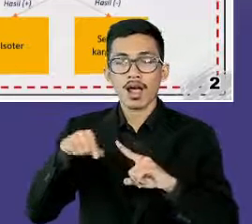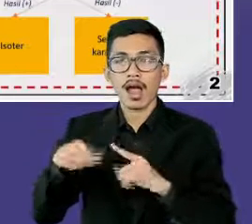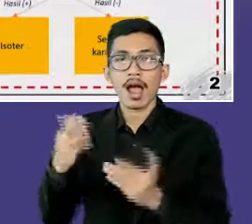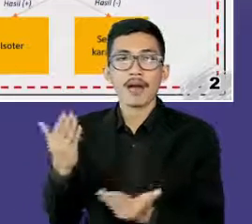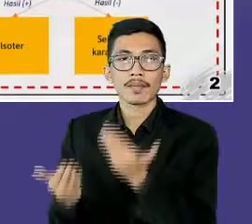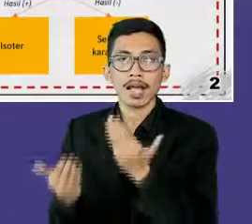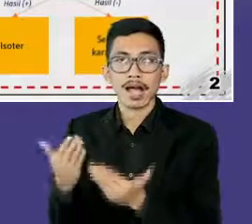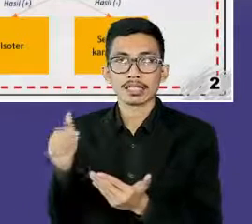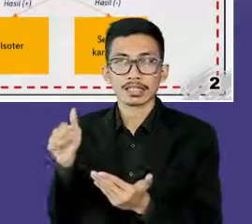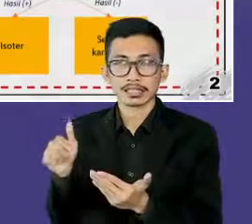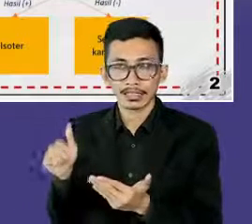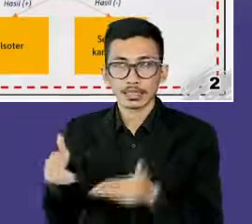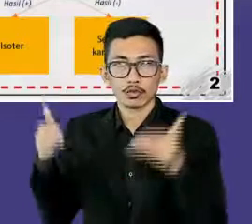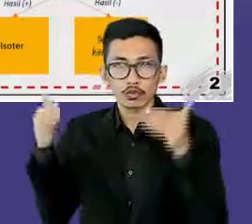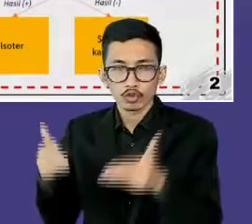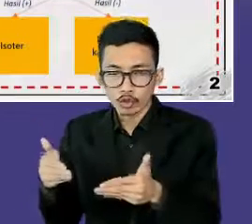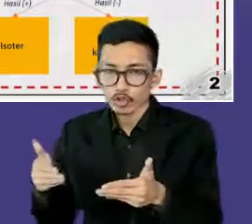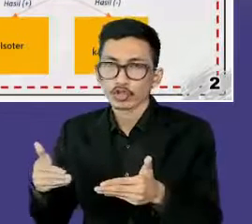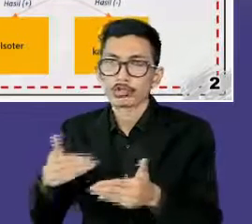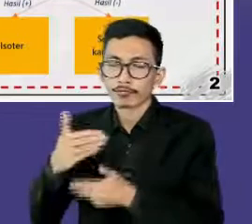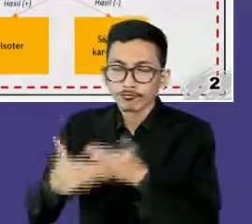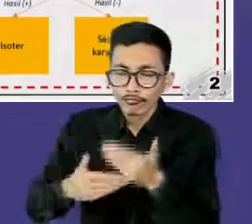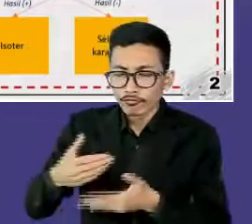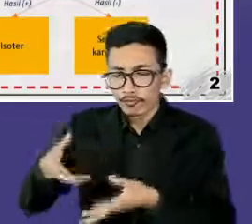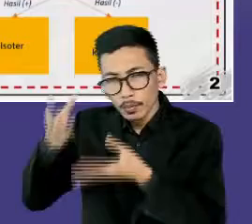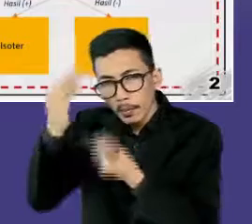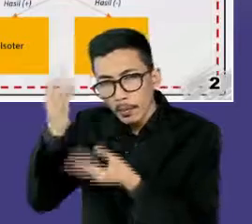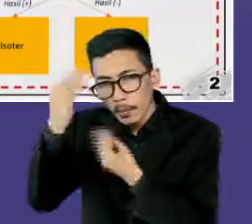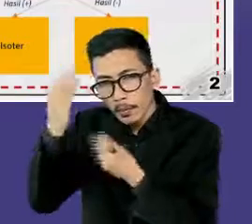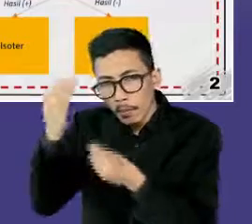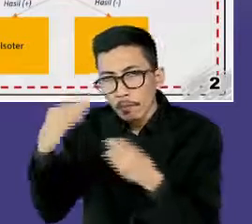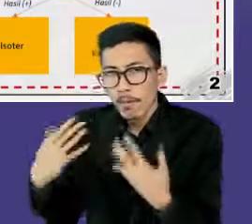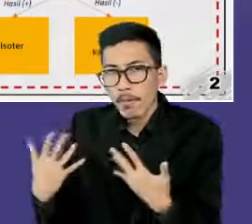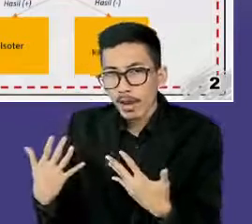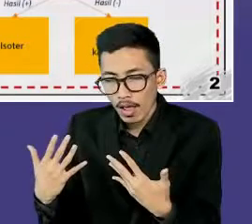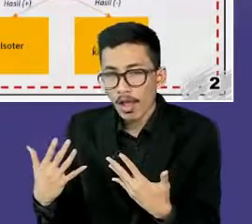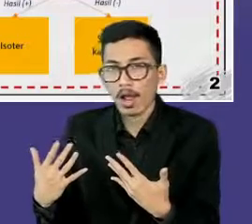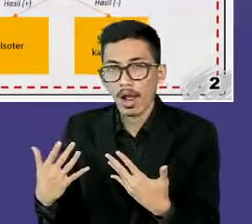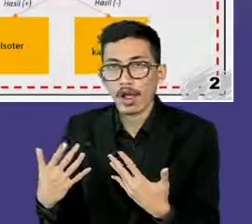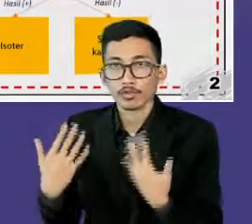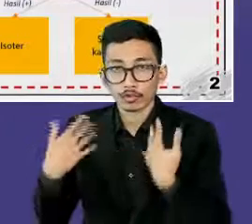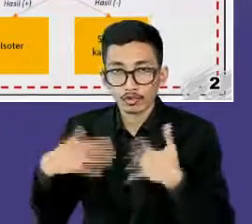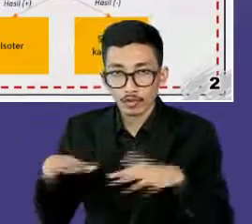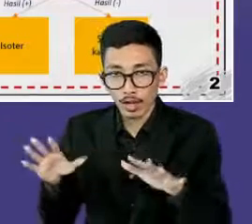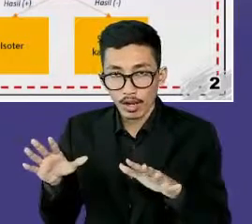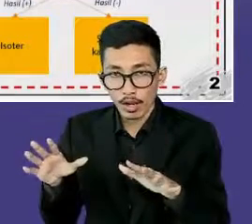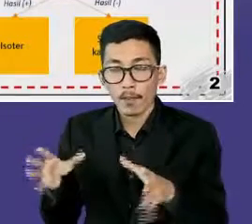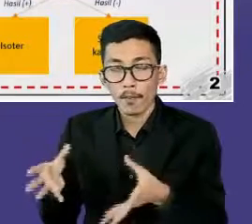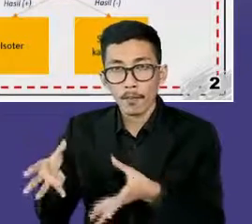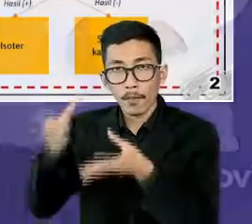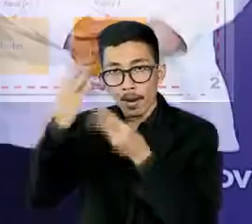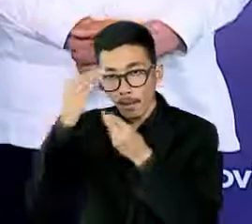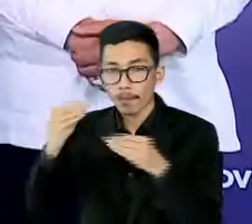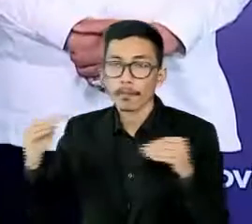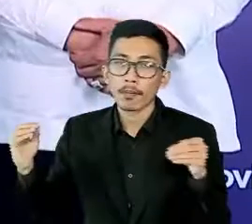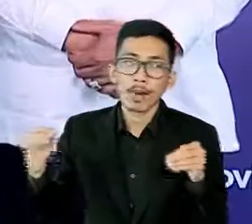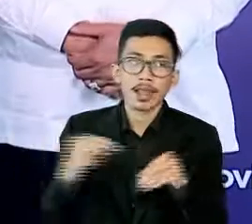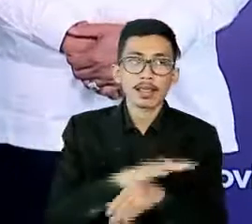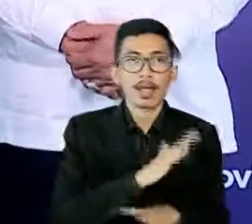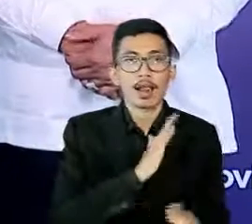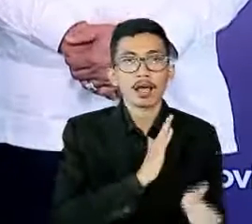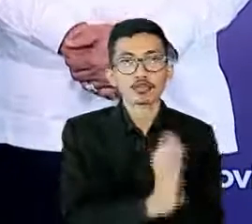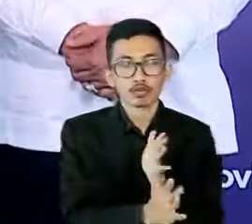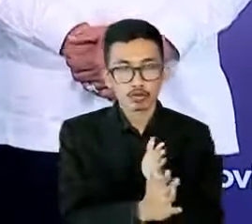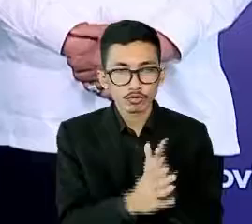Babinsa dan Babinkamtibmas setelah itu akan kita implementasikan di lapangan